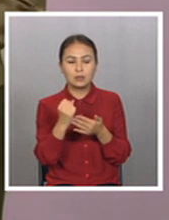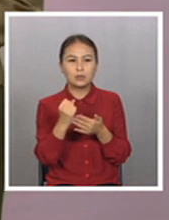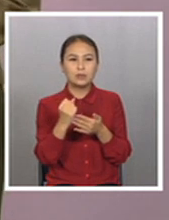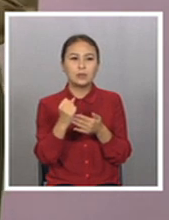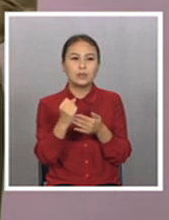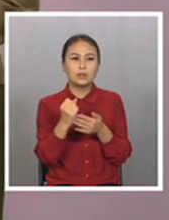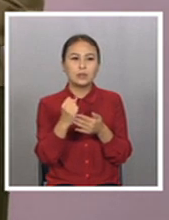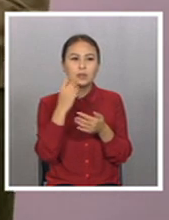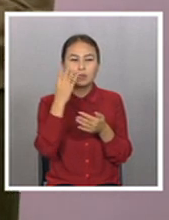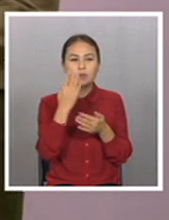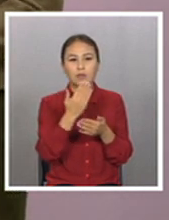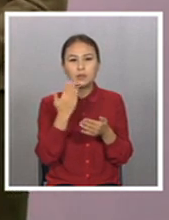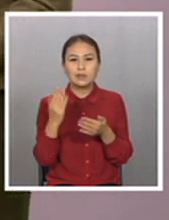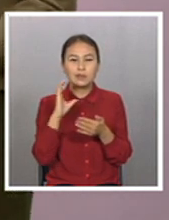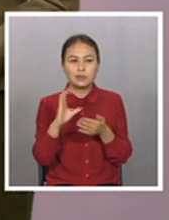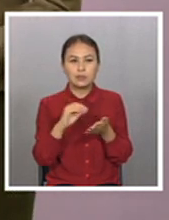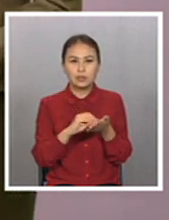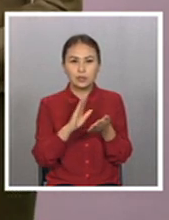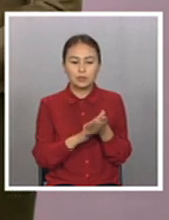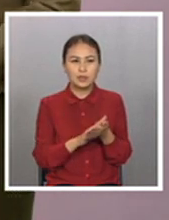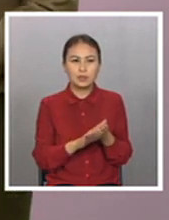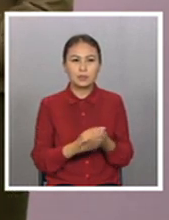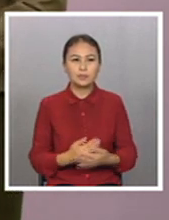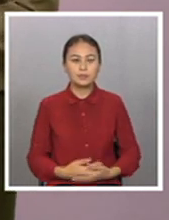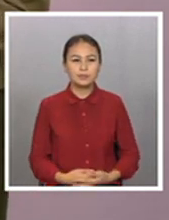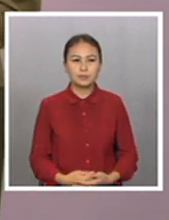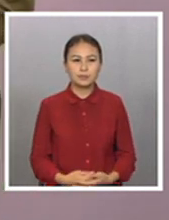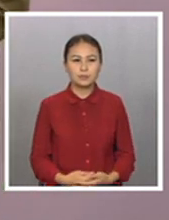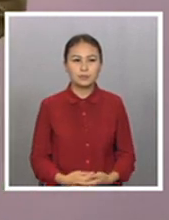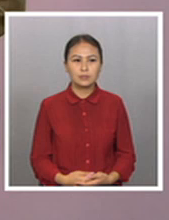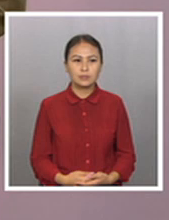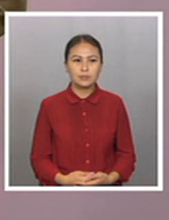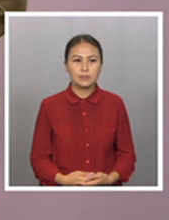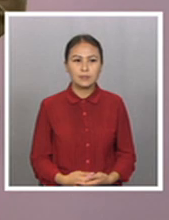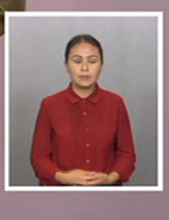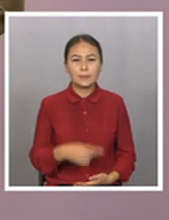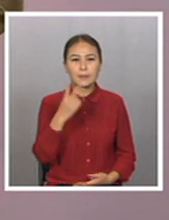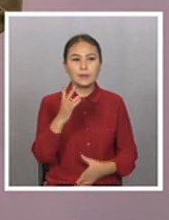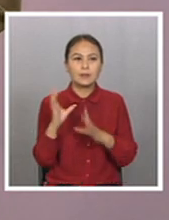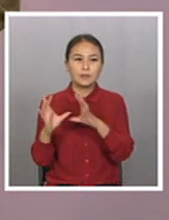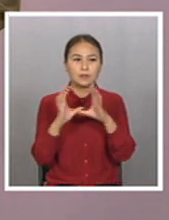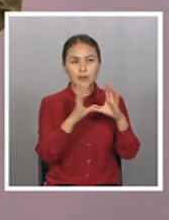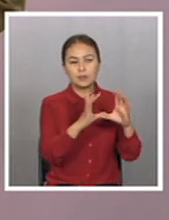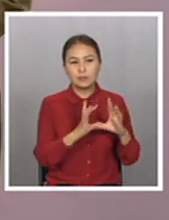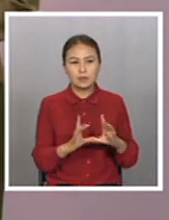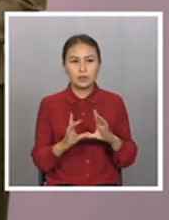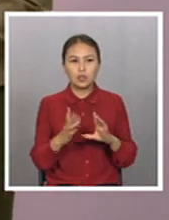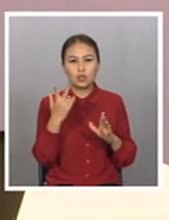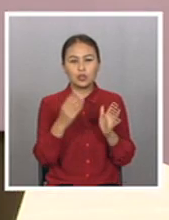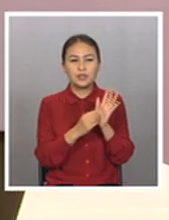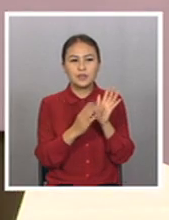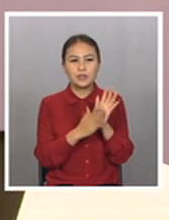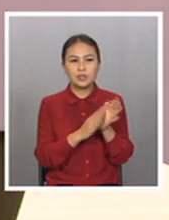элементі, төрт цифры С жиынының элементі. Ал екі жиынның қиылысқан жеріне үш цифрын